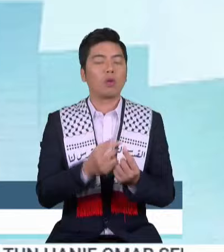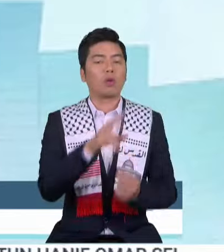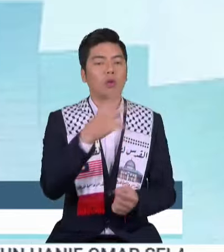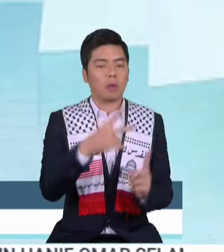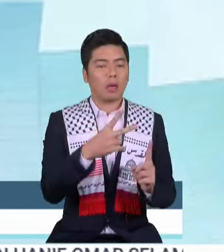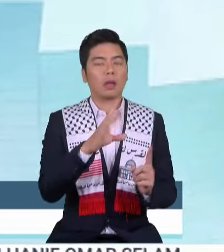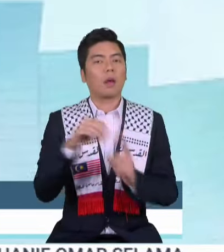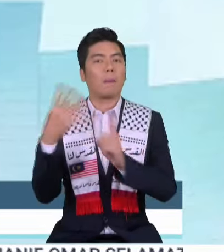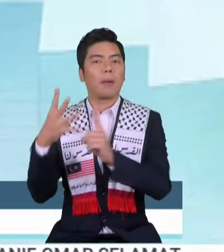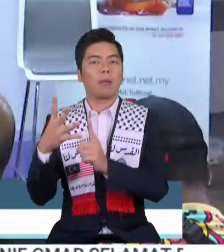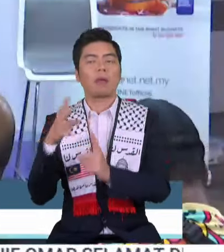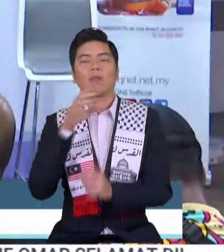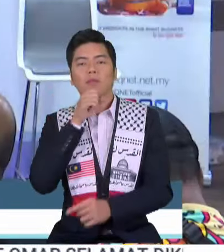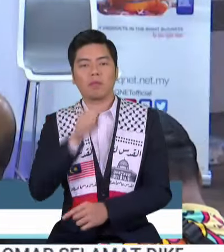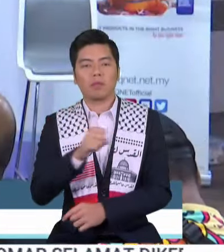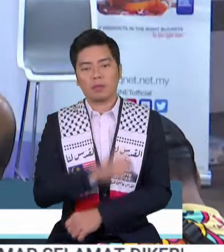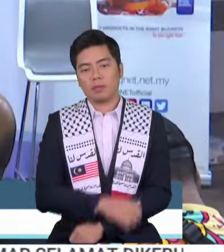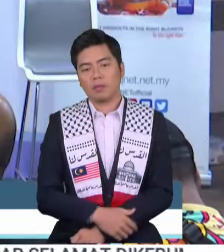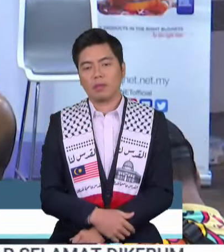14 tahun.